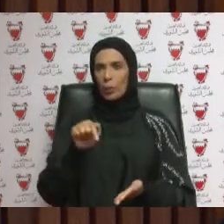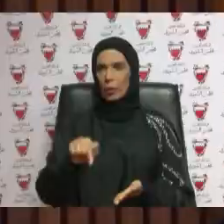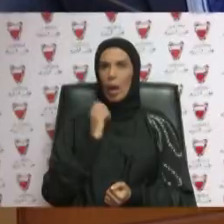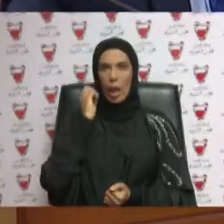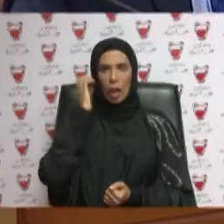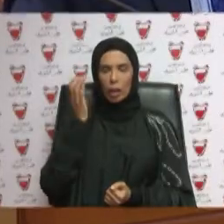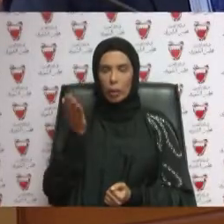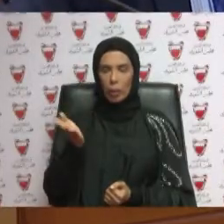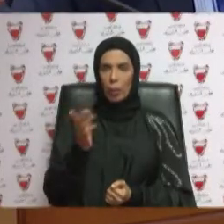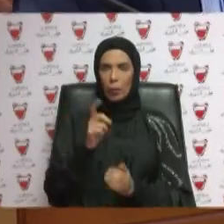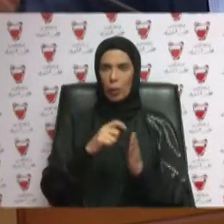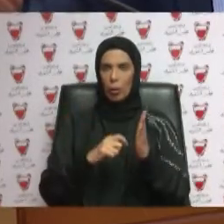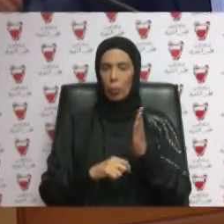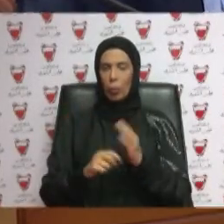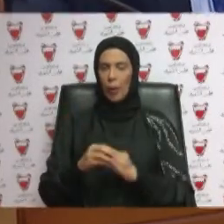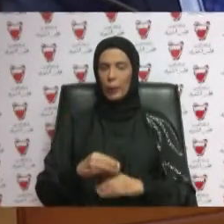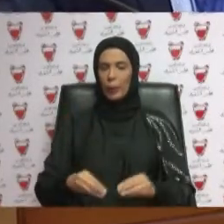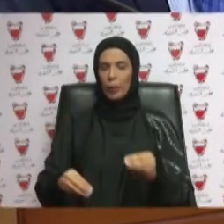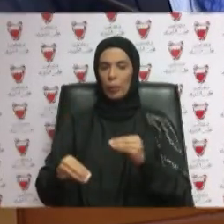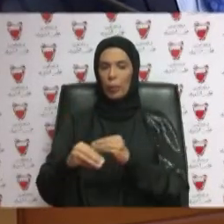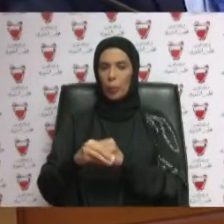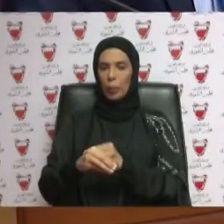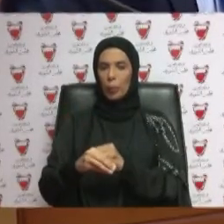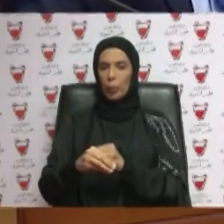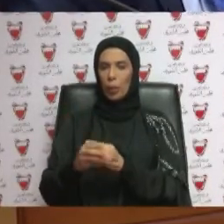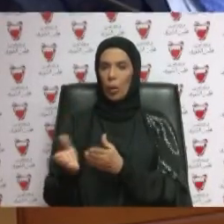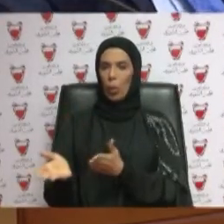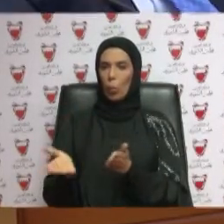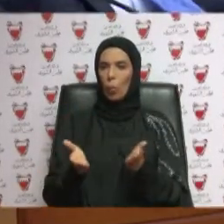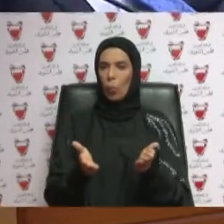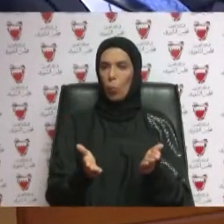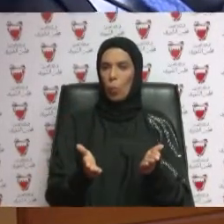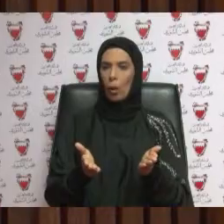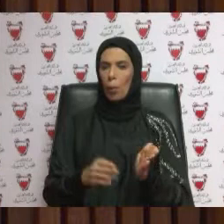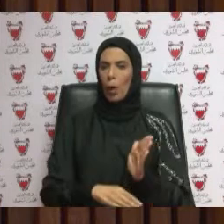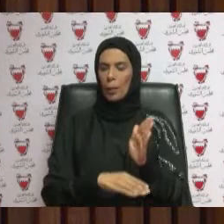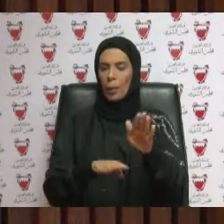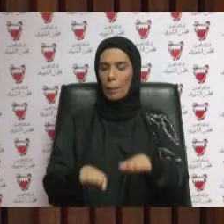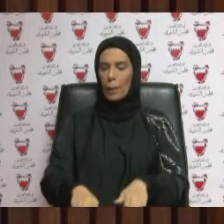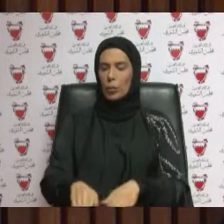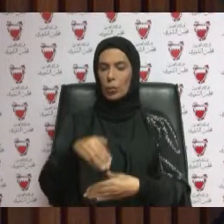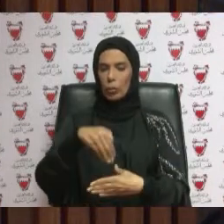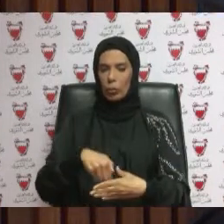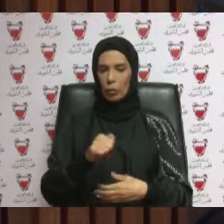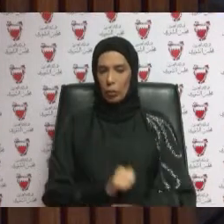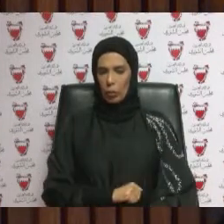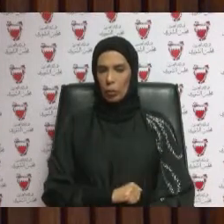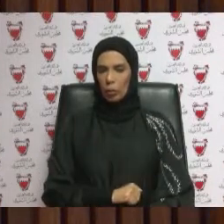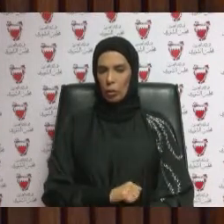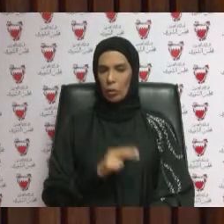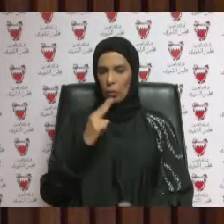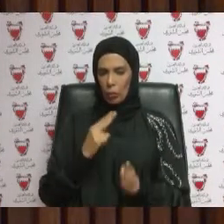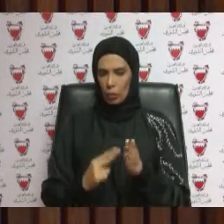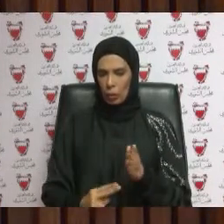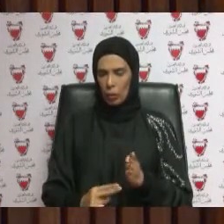بناء على الاقتراح بقانون بصيغته المعدلة المقدم من مجلس النواب الموقر، وذلك بناء على قرار